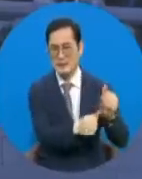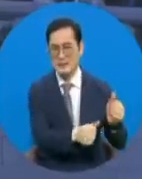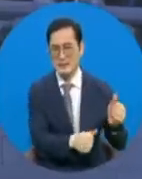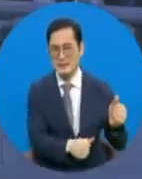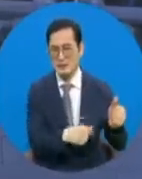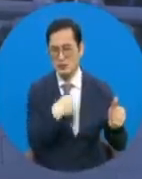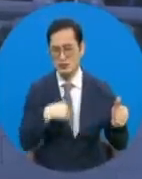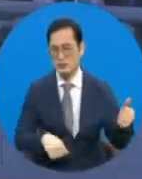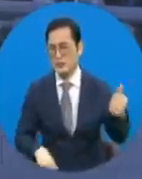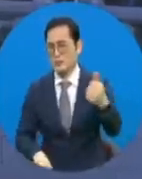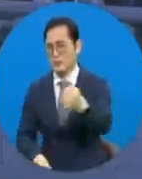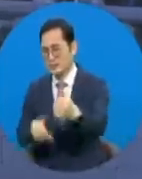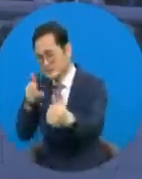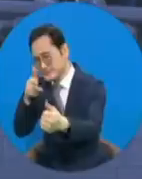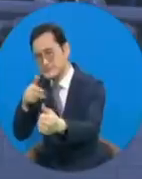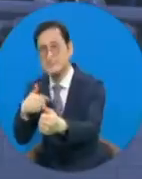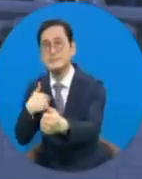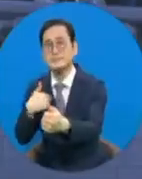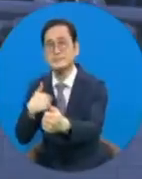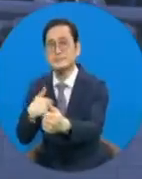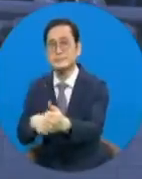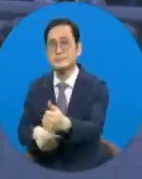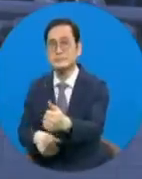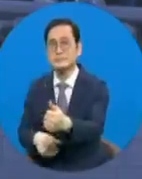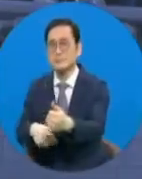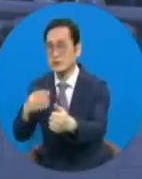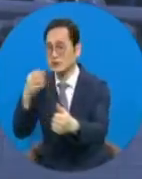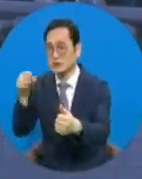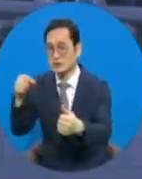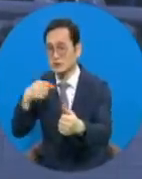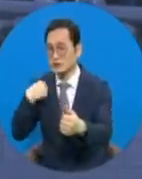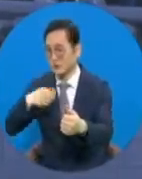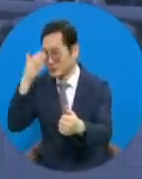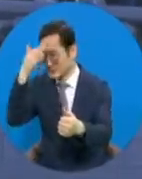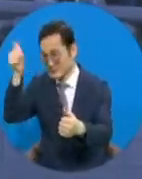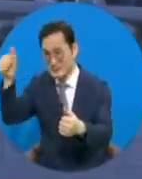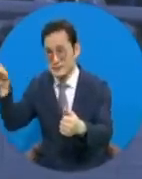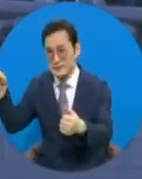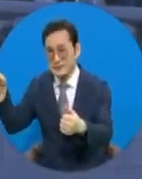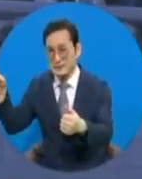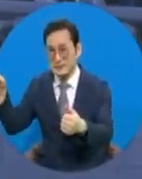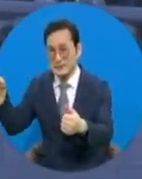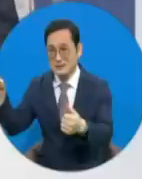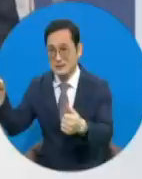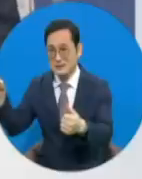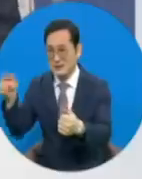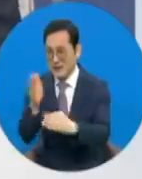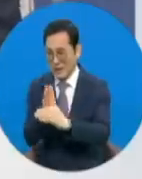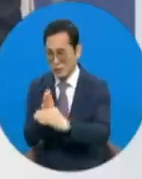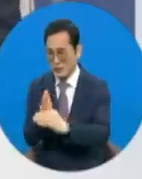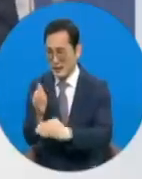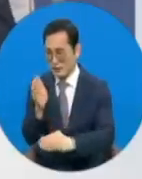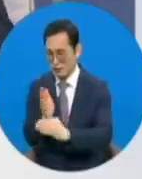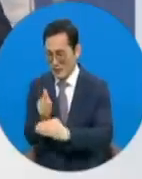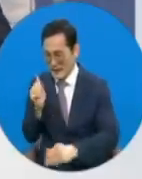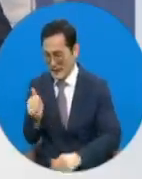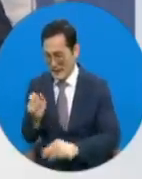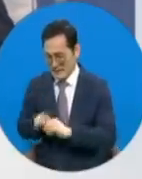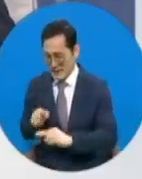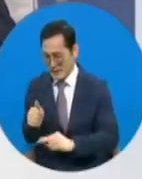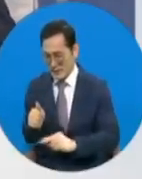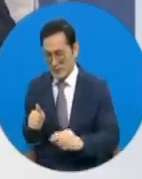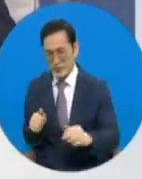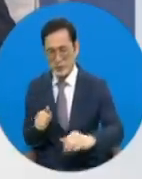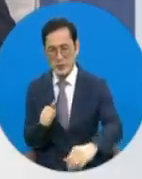이제 중국을 방문했는데 시진핑 주석이 가운데 앉고 마치 아랫사람인 것처럼 오른쪽에 앉혀서